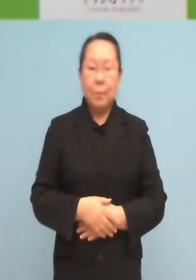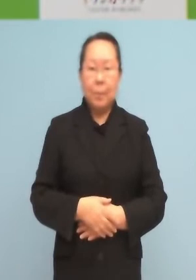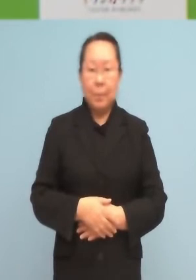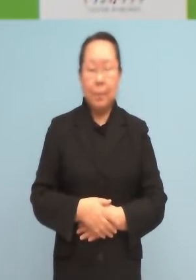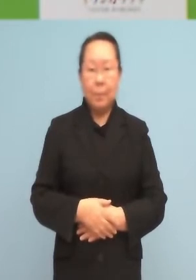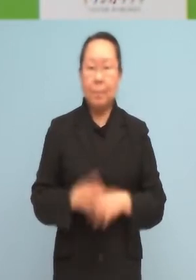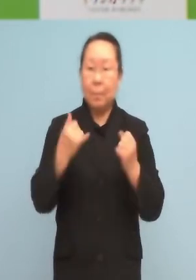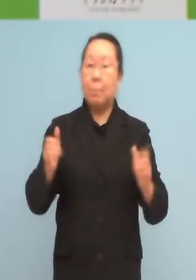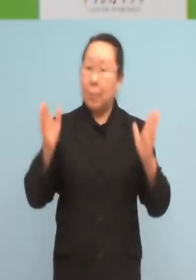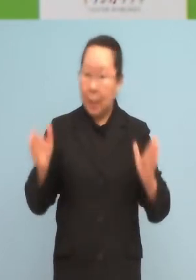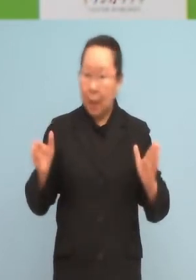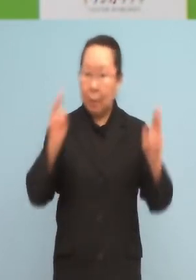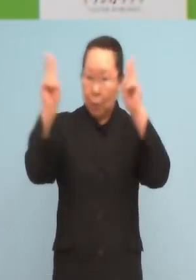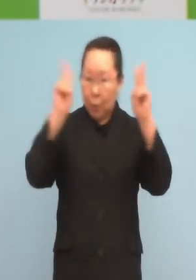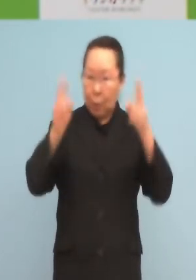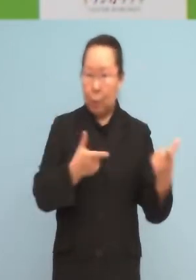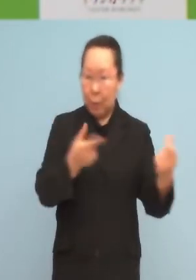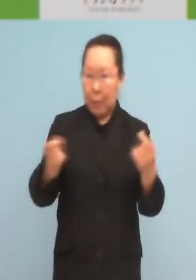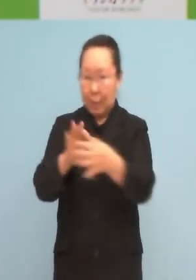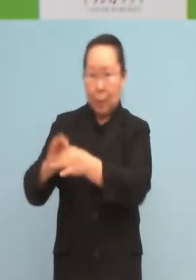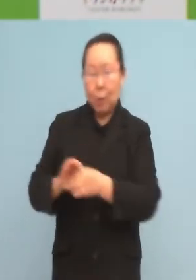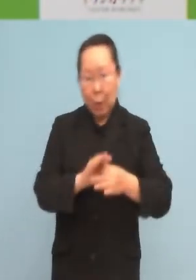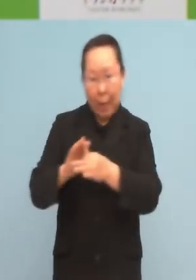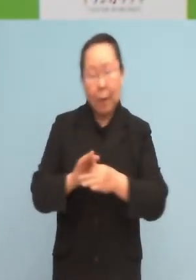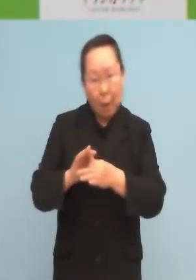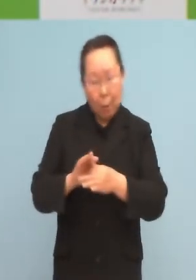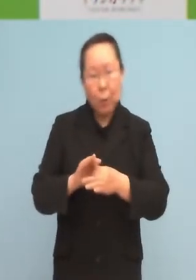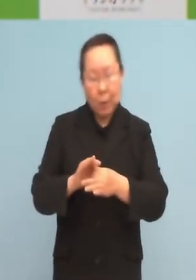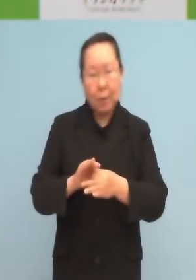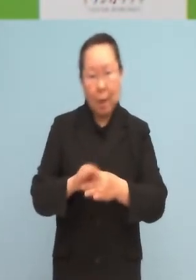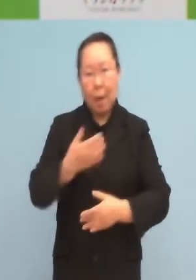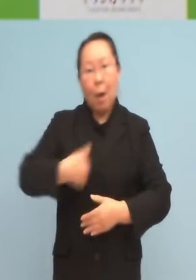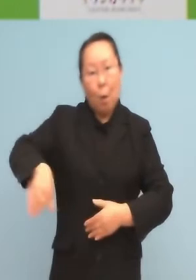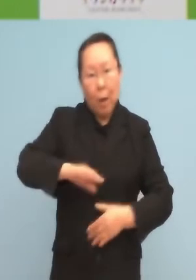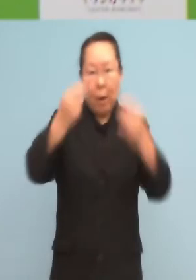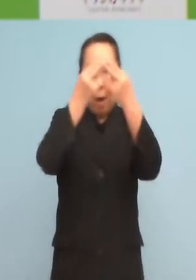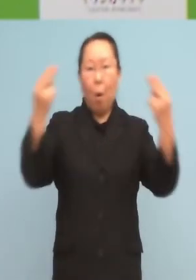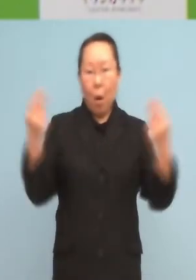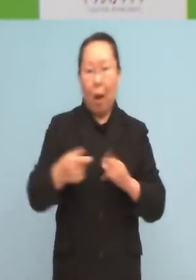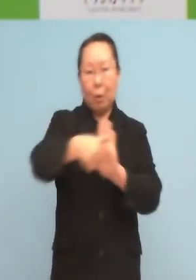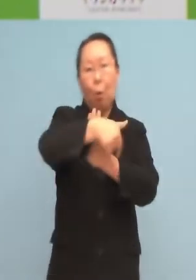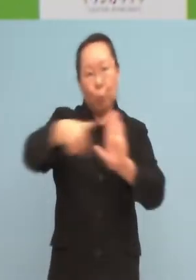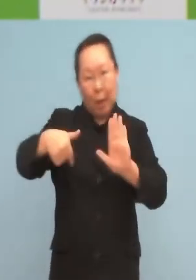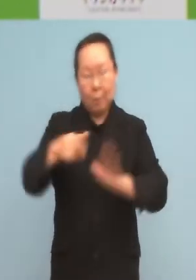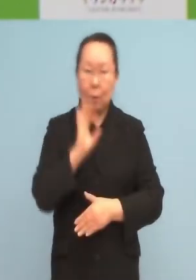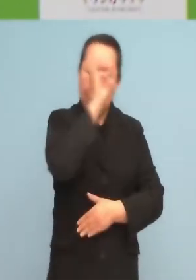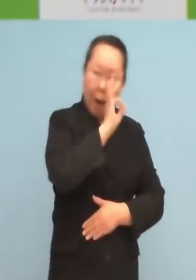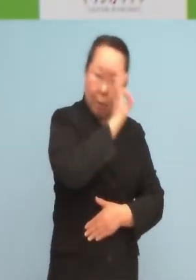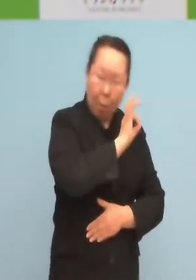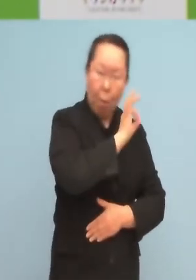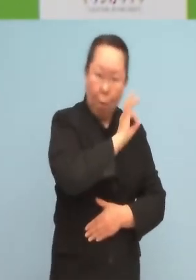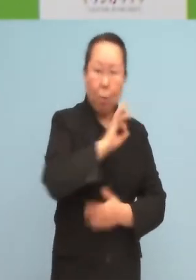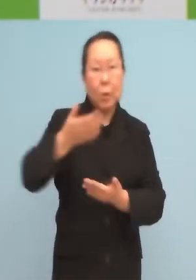はり民間企業さんとしっかり連携をスクラムを組みながら、我々の北海道ブランド、まあ、観光そ